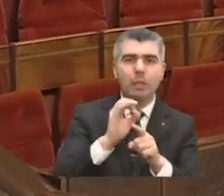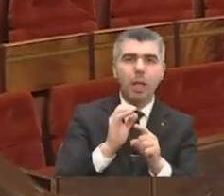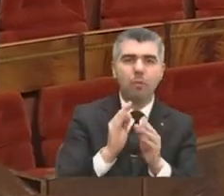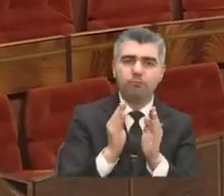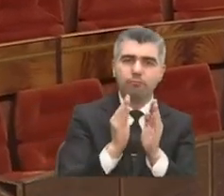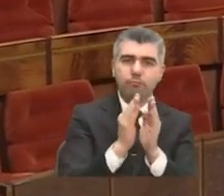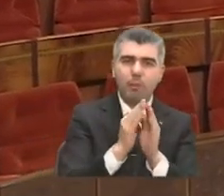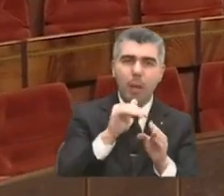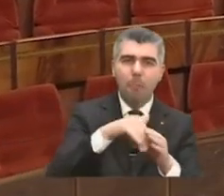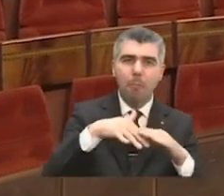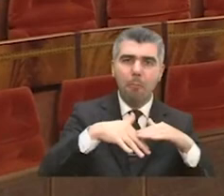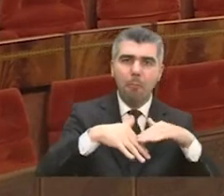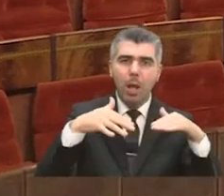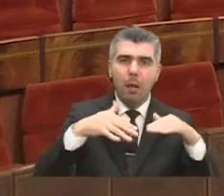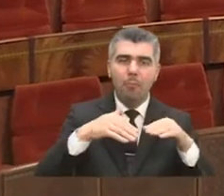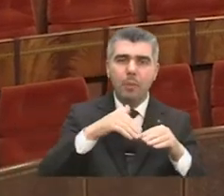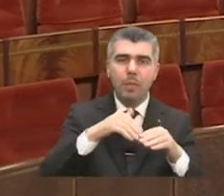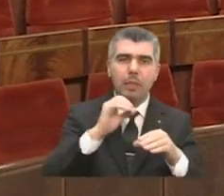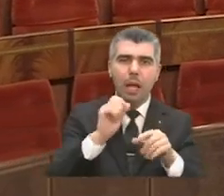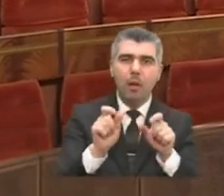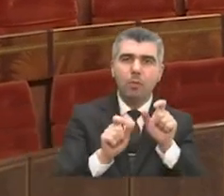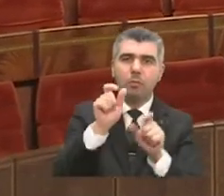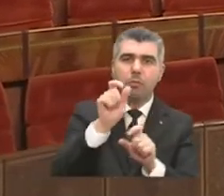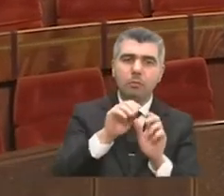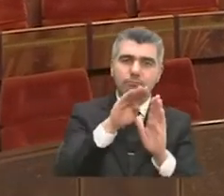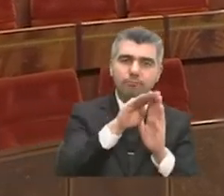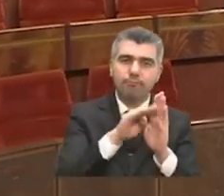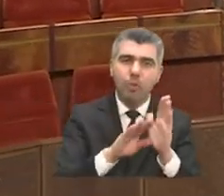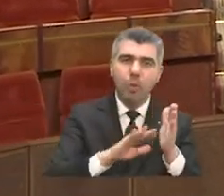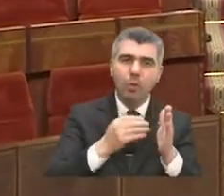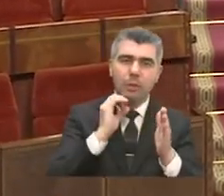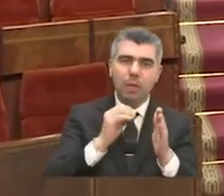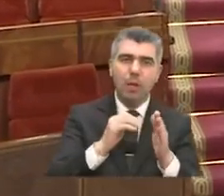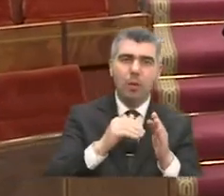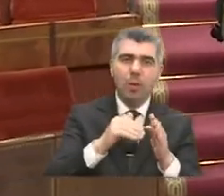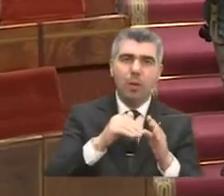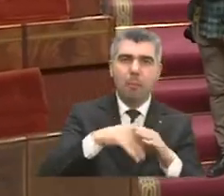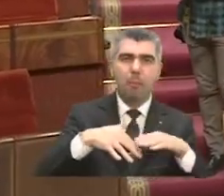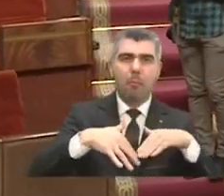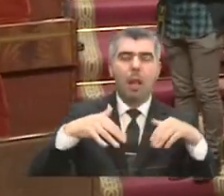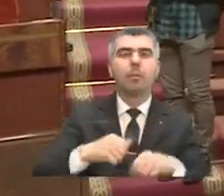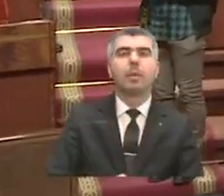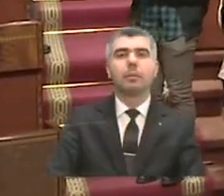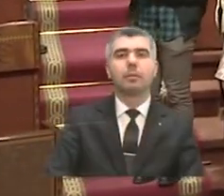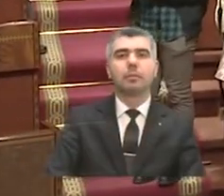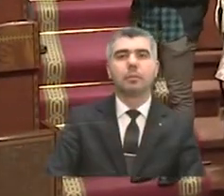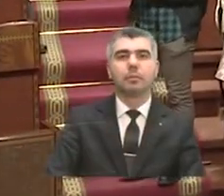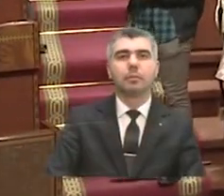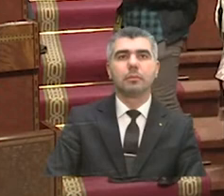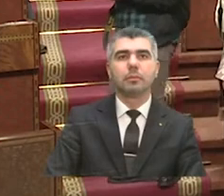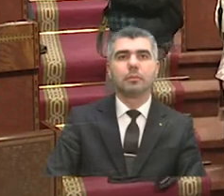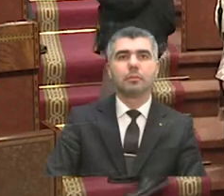présidents des différents groupes, les parlementaires indépendants,